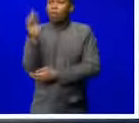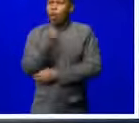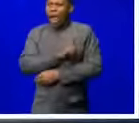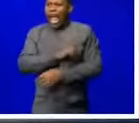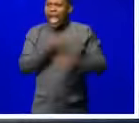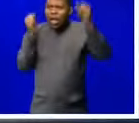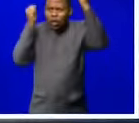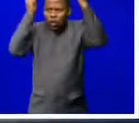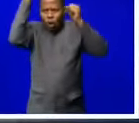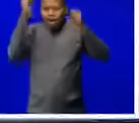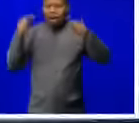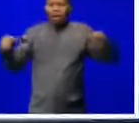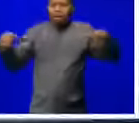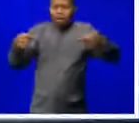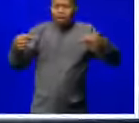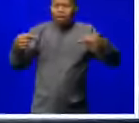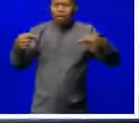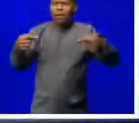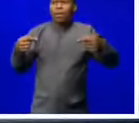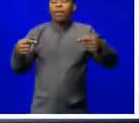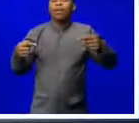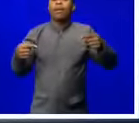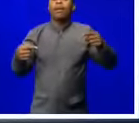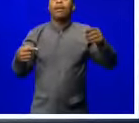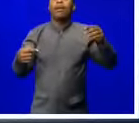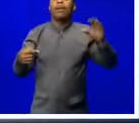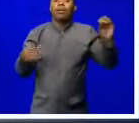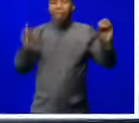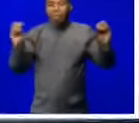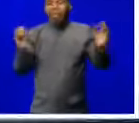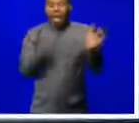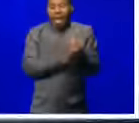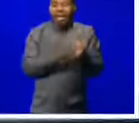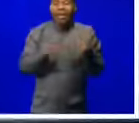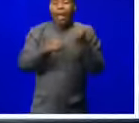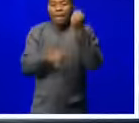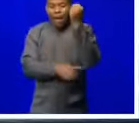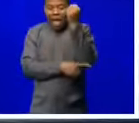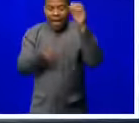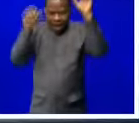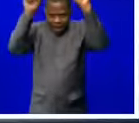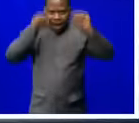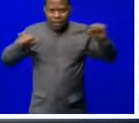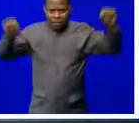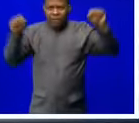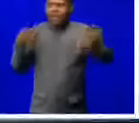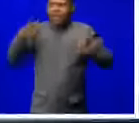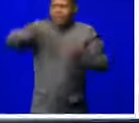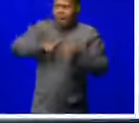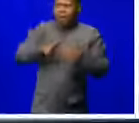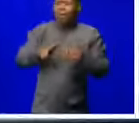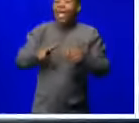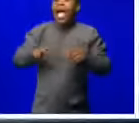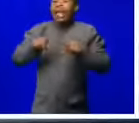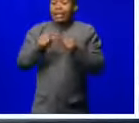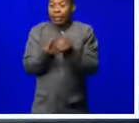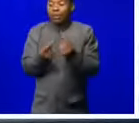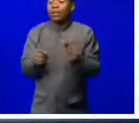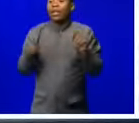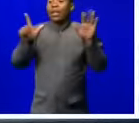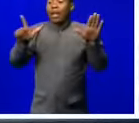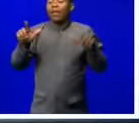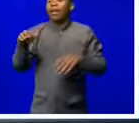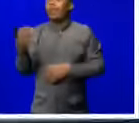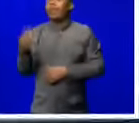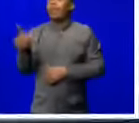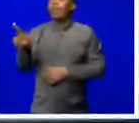licembu leYoung Buffaloes lidlale ngekulingana nelicembu leMbabane Highlanders ngelicanza iqanzeni. Kanzi umdlalo wokugcina licembu leSeven Dreams esigabeni